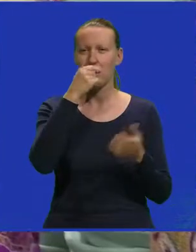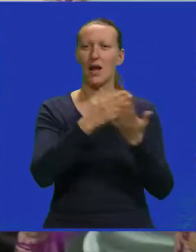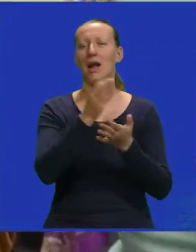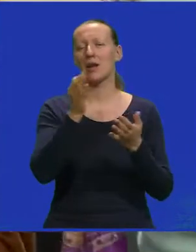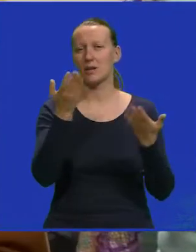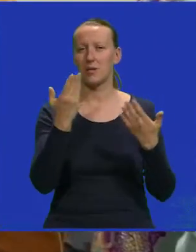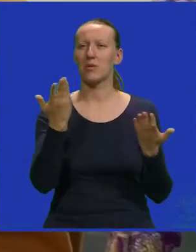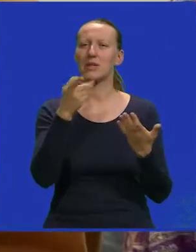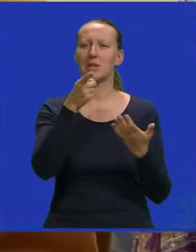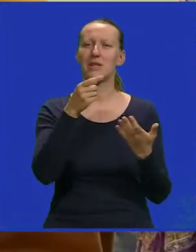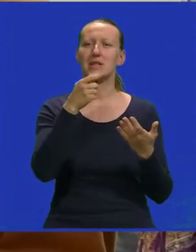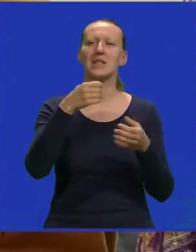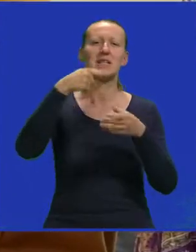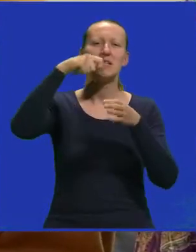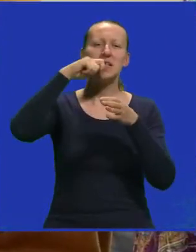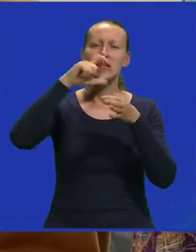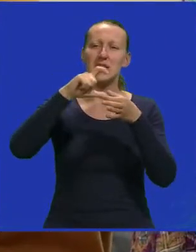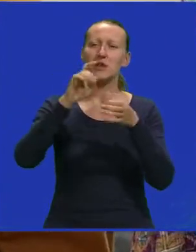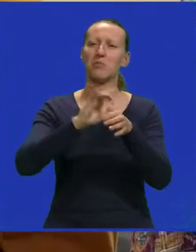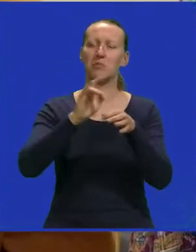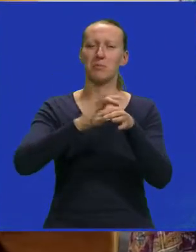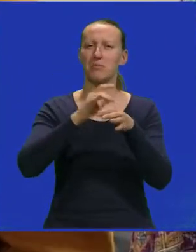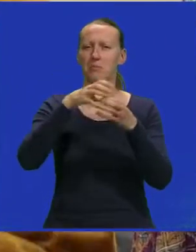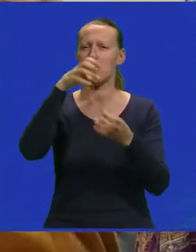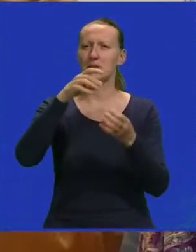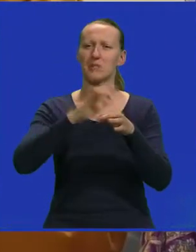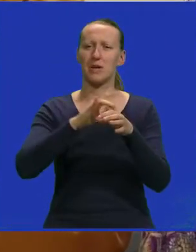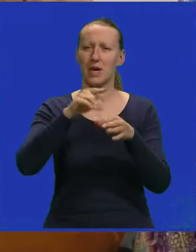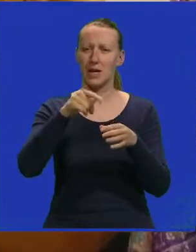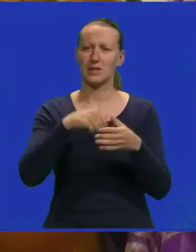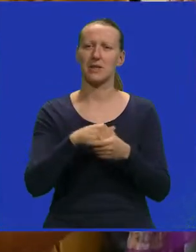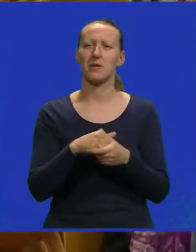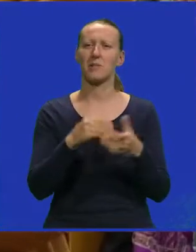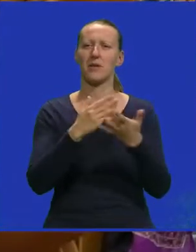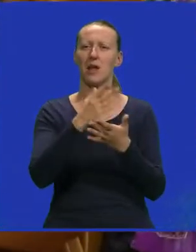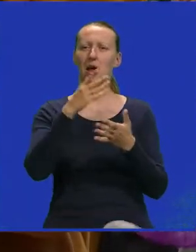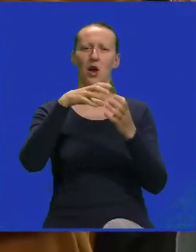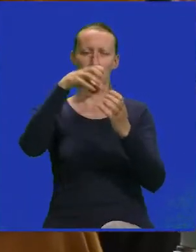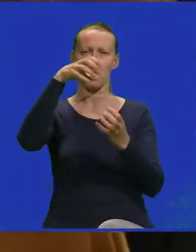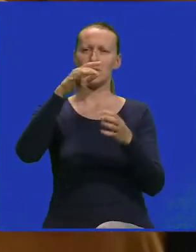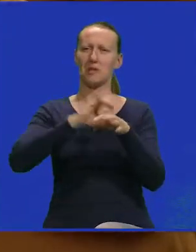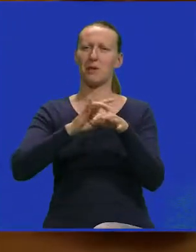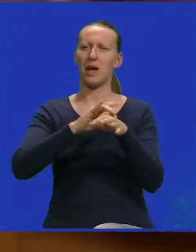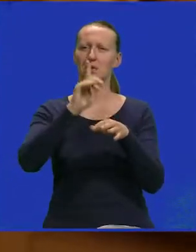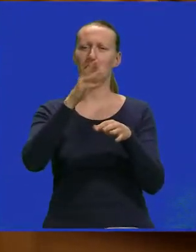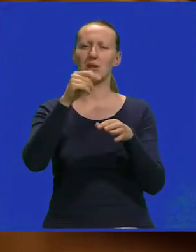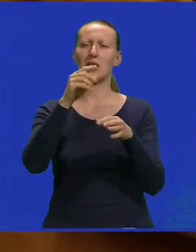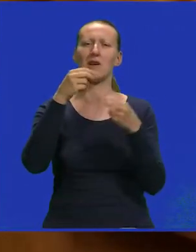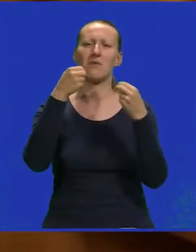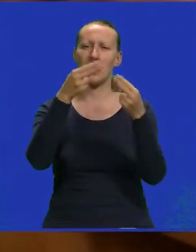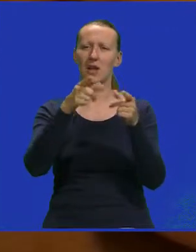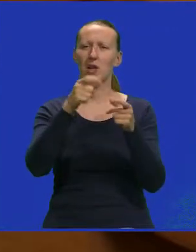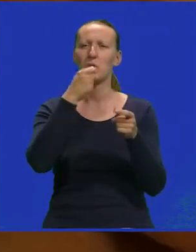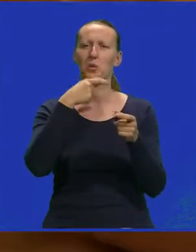dobro je. Kamo s tim sirupom kad je ostala prazna boca? Pa, ako je boca prazna, onda ćemo je radije vratiti